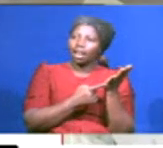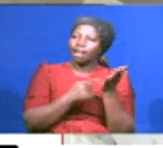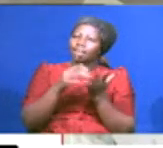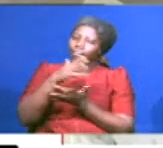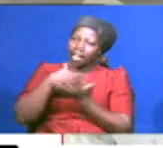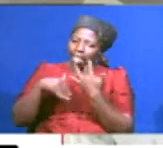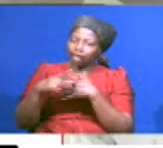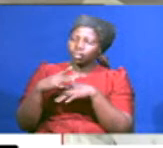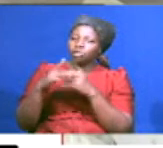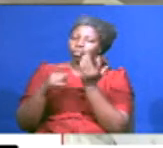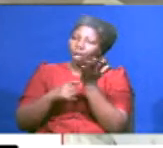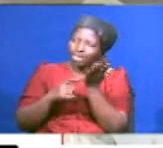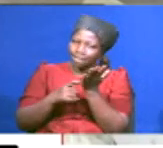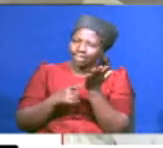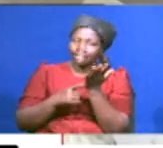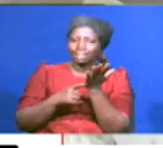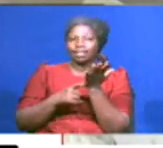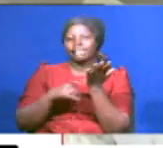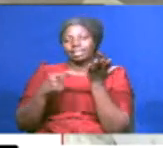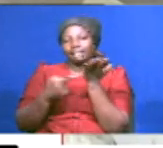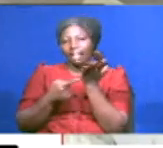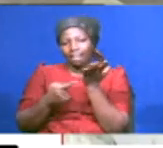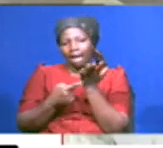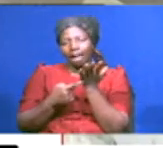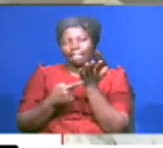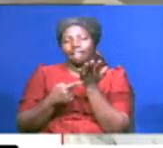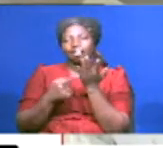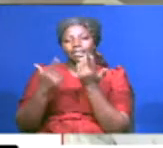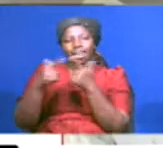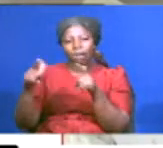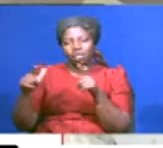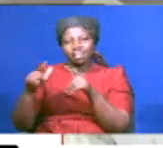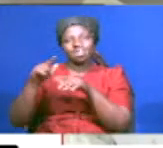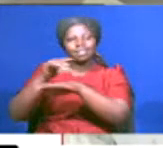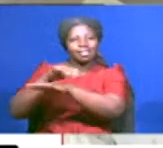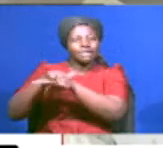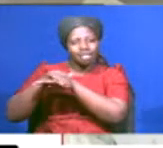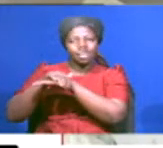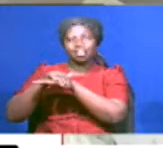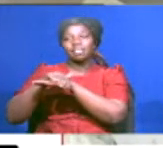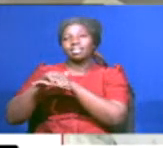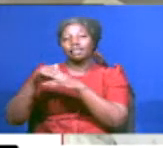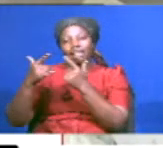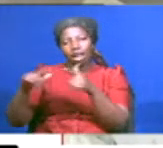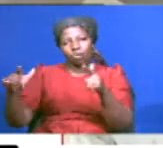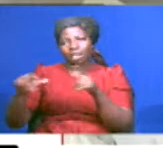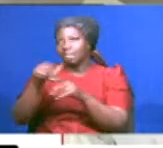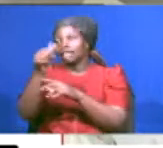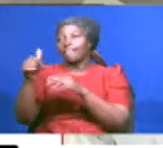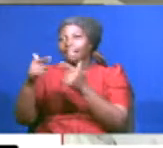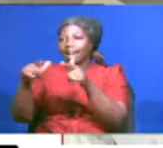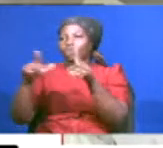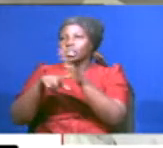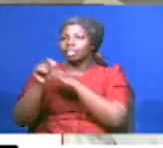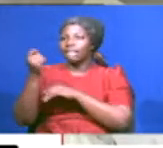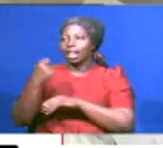Kizungu. And the other languages in Kenya. Yeah, unaweza fanya a good